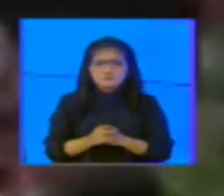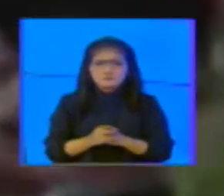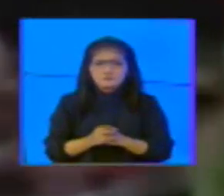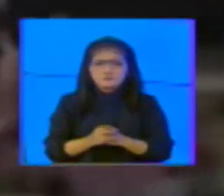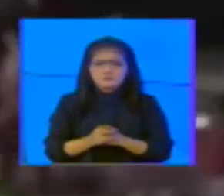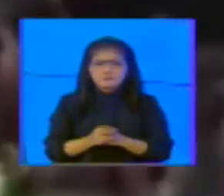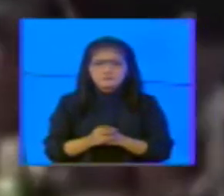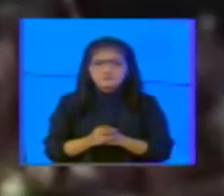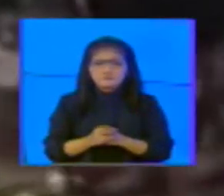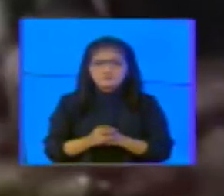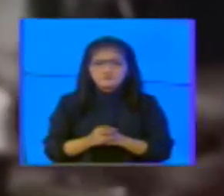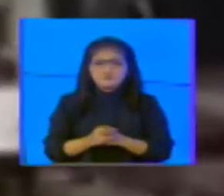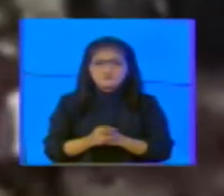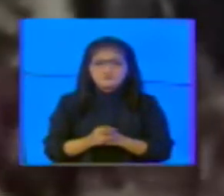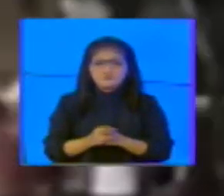Tawuran bedeng,